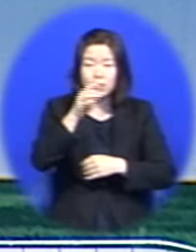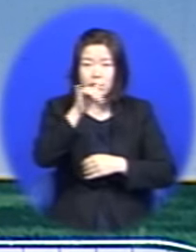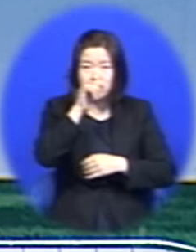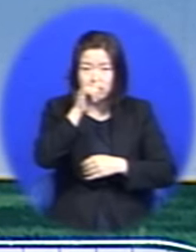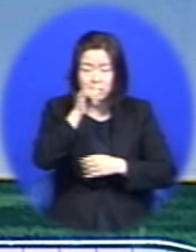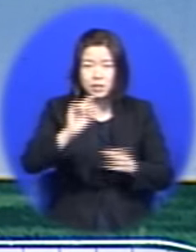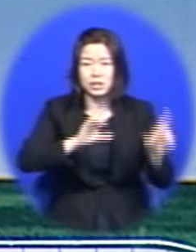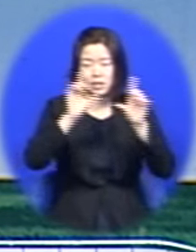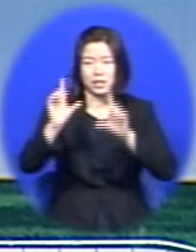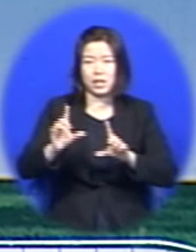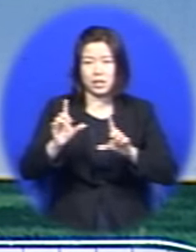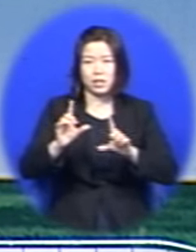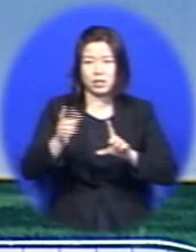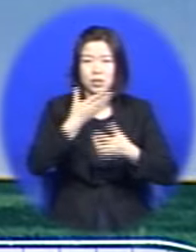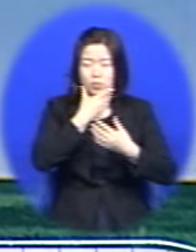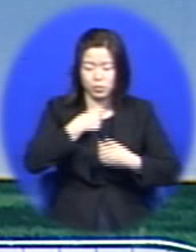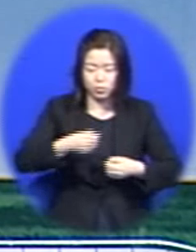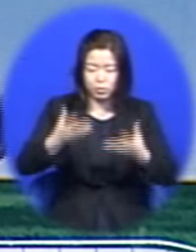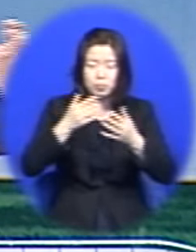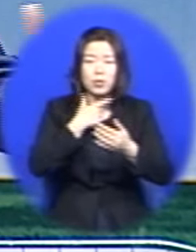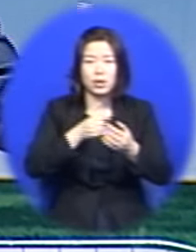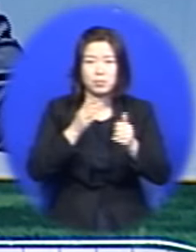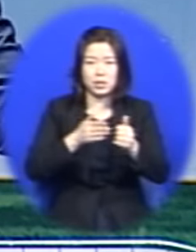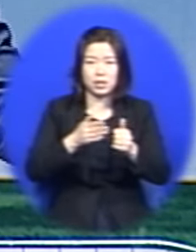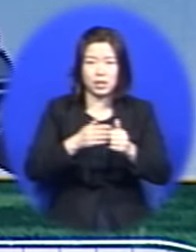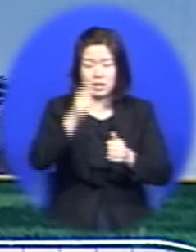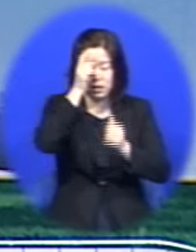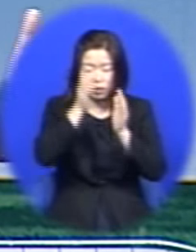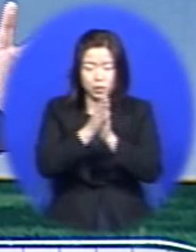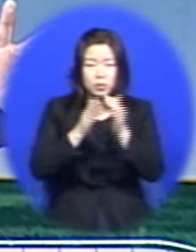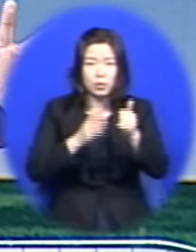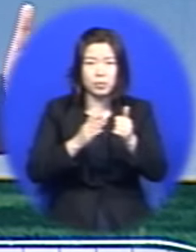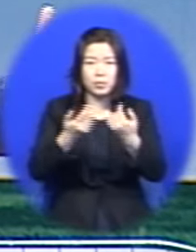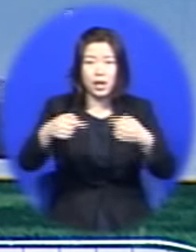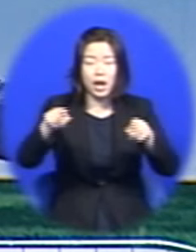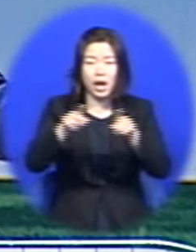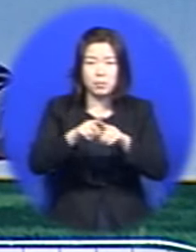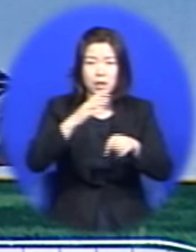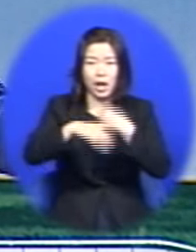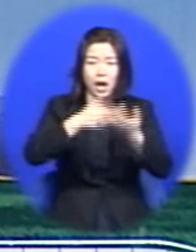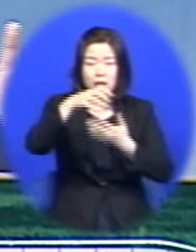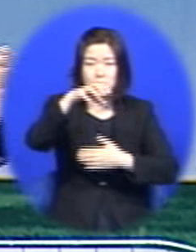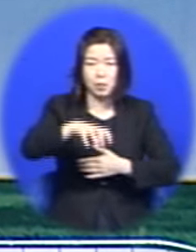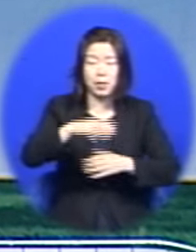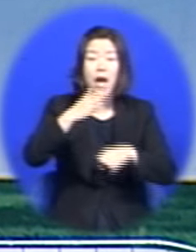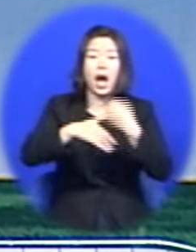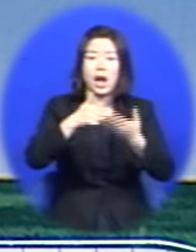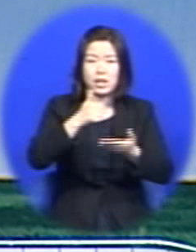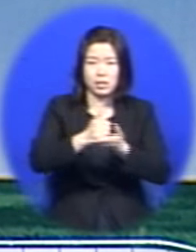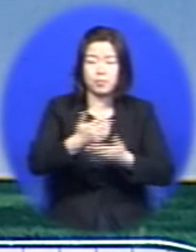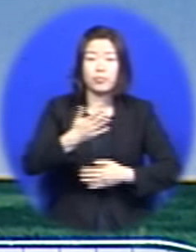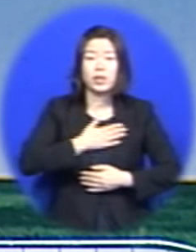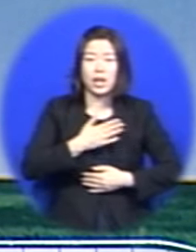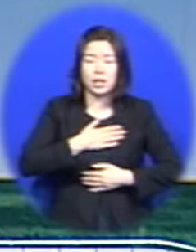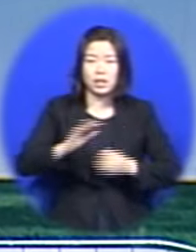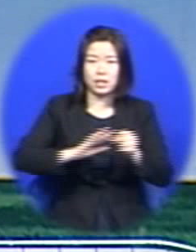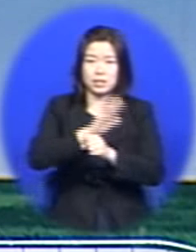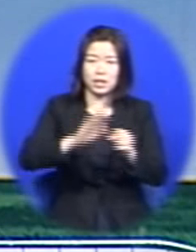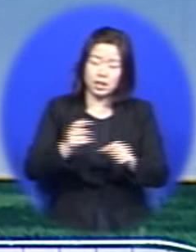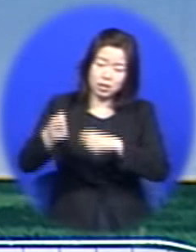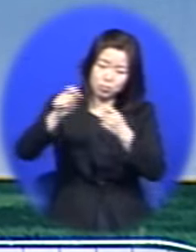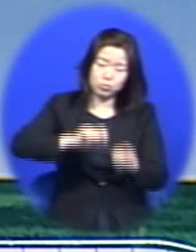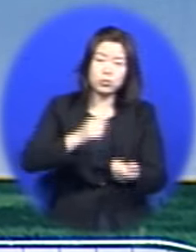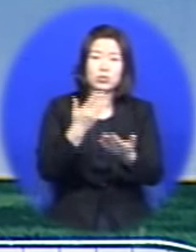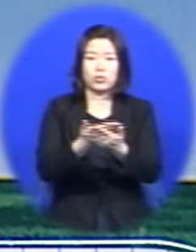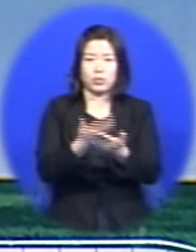사시기를 축원합니다. 기도하겠습니다. 우리 다 같이 이 시간 하나님 앞에, 하나님 나에게 사랑을